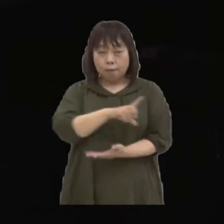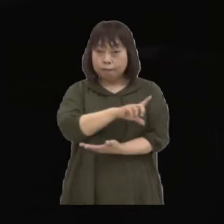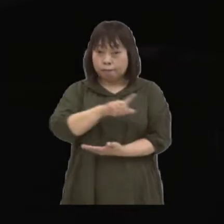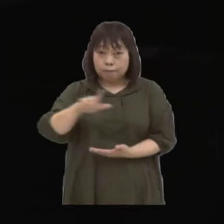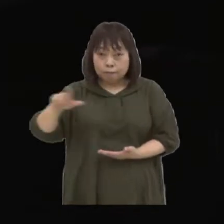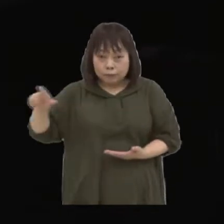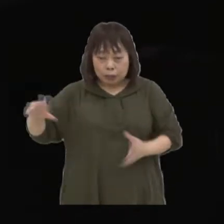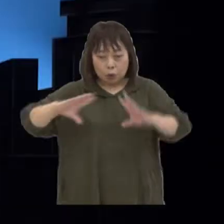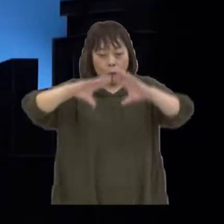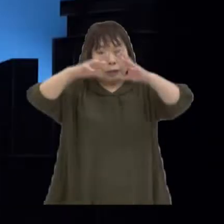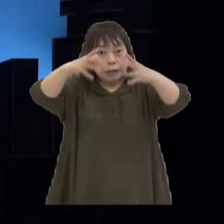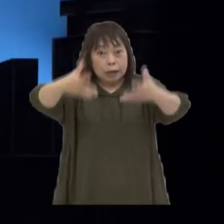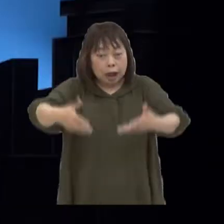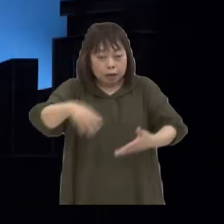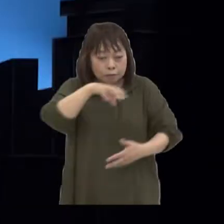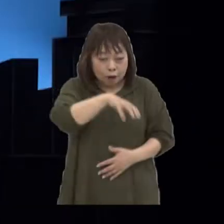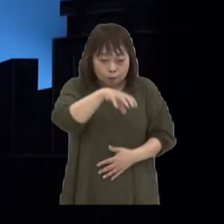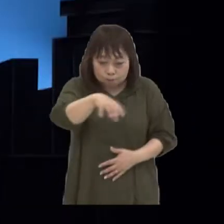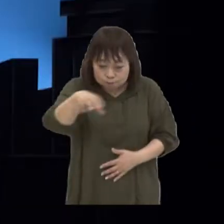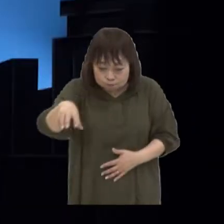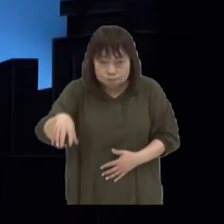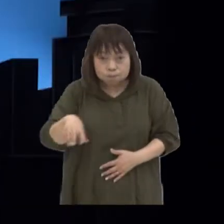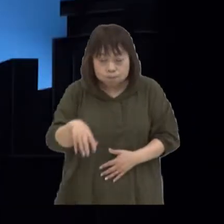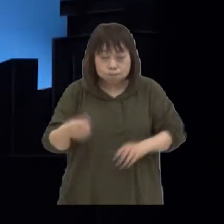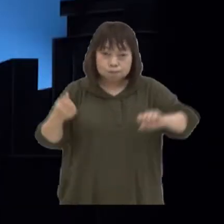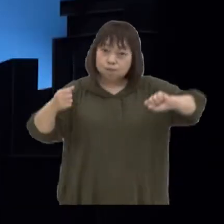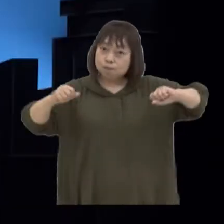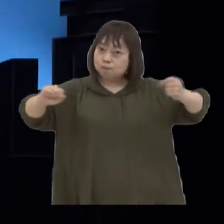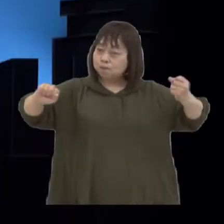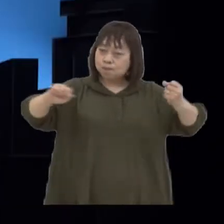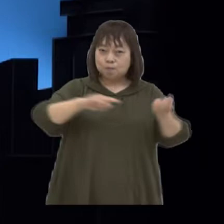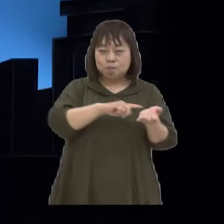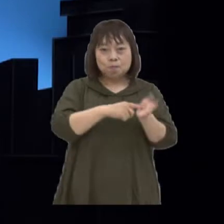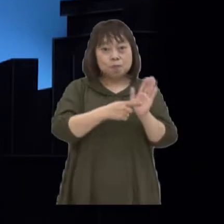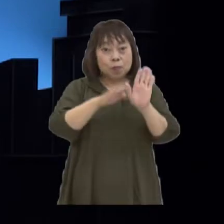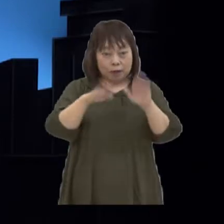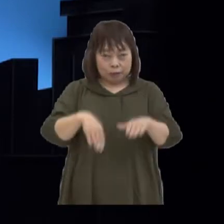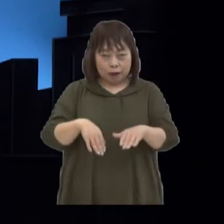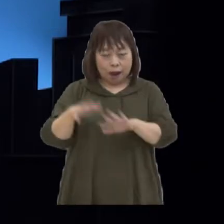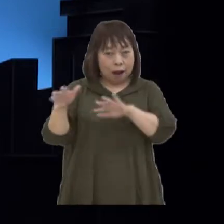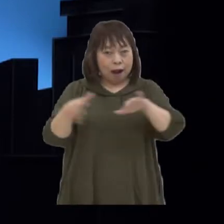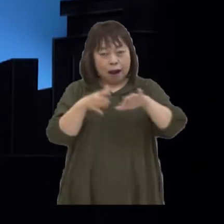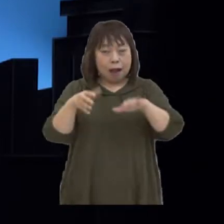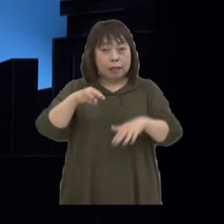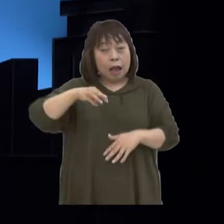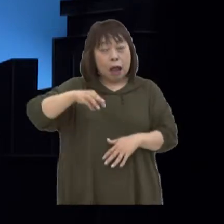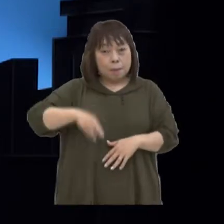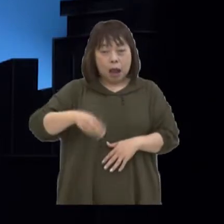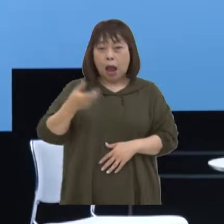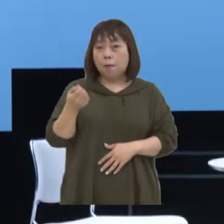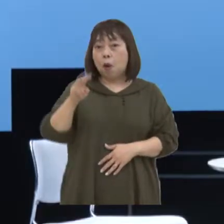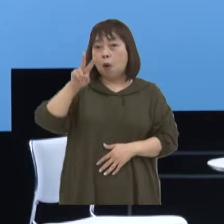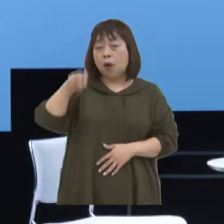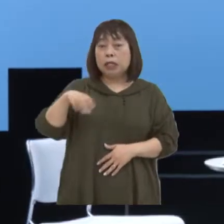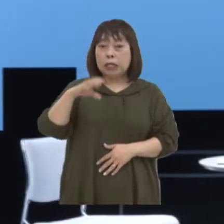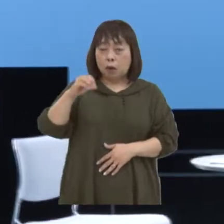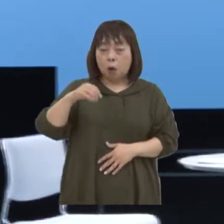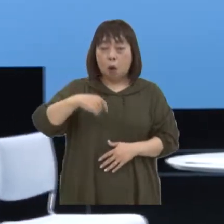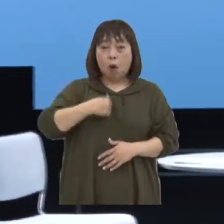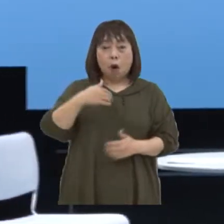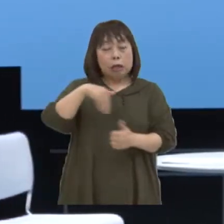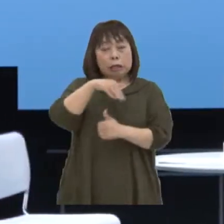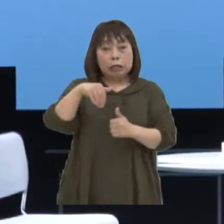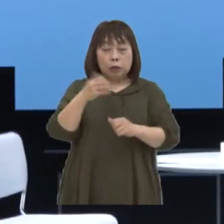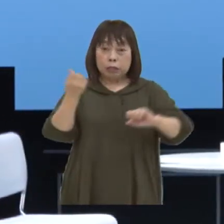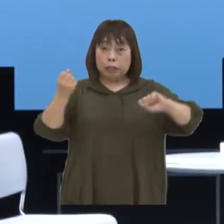と世界を股にかけ上演された風間森生一人芝居牛山明シリーズ、